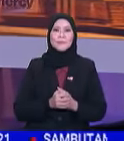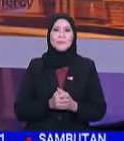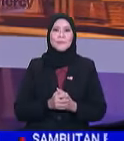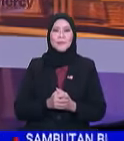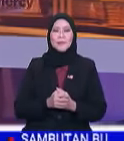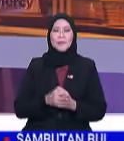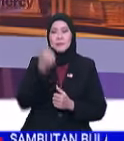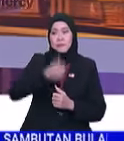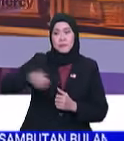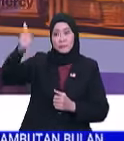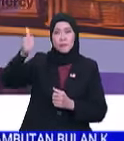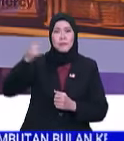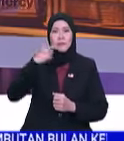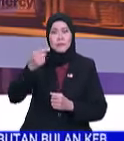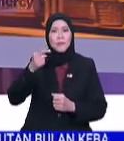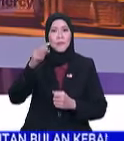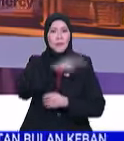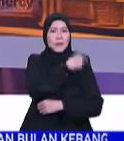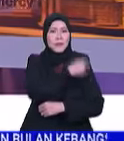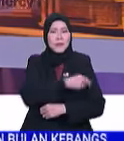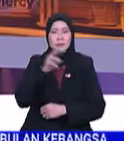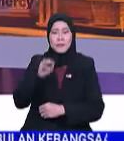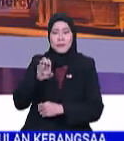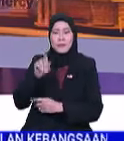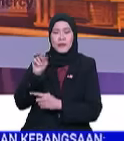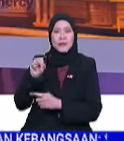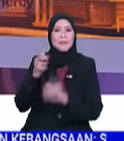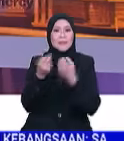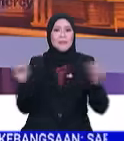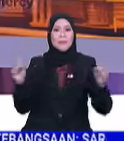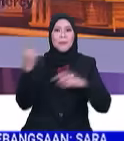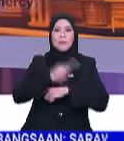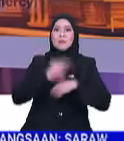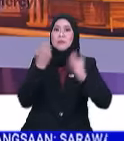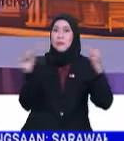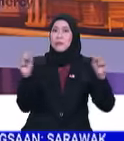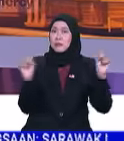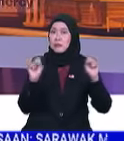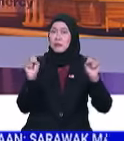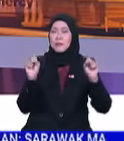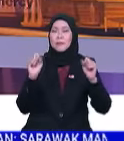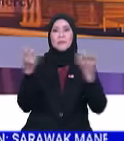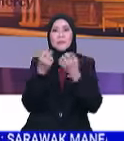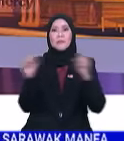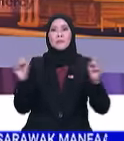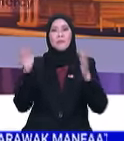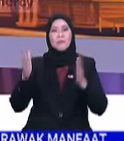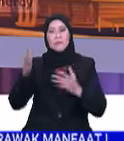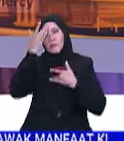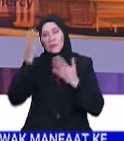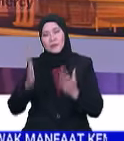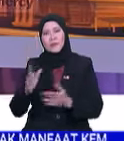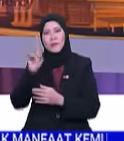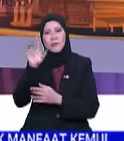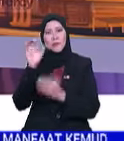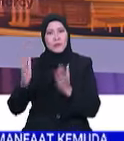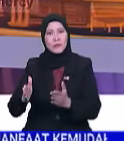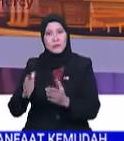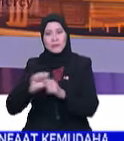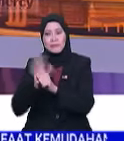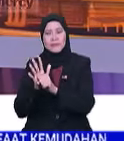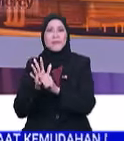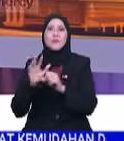Ali berkata Hospital Medan yang siap sepenuhnya pada Selasa sedia menerima kira-kira 100 pesakit COVID-19 kategori